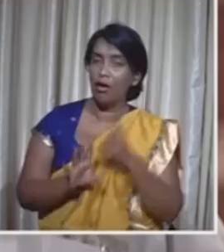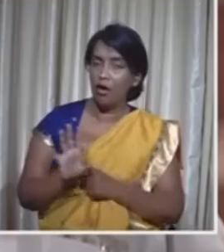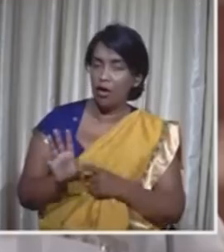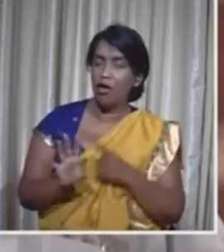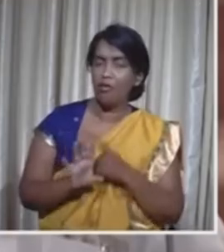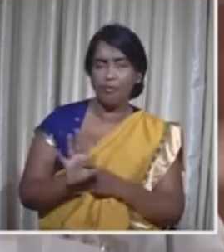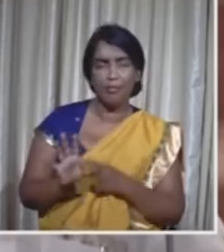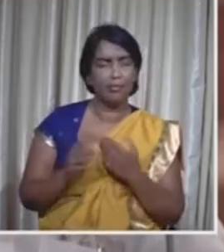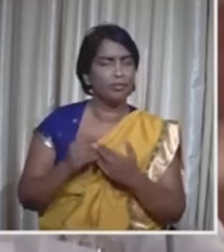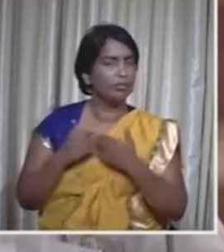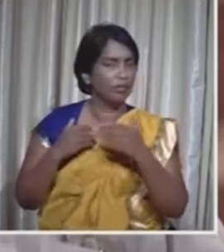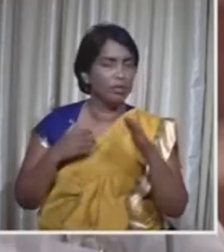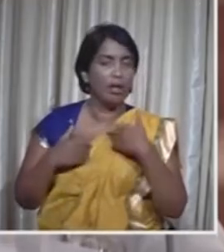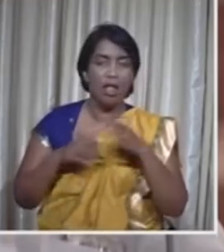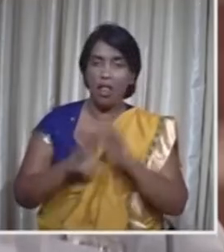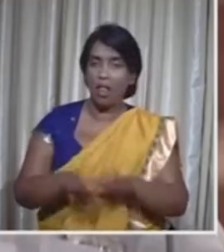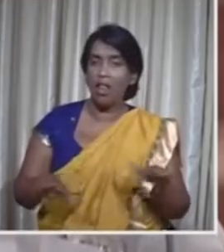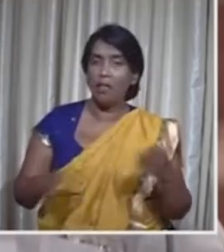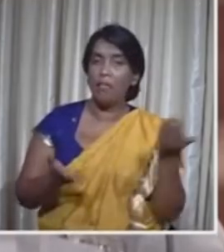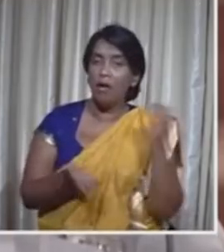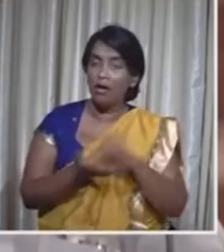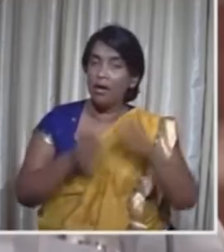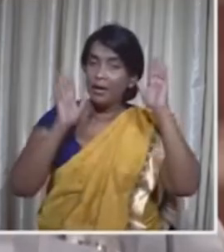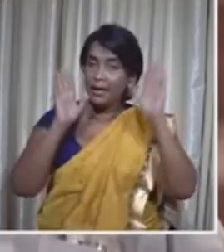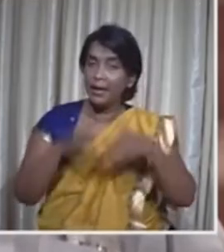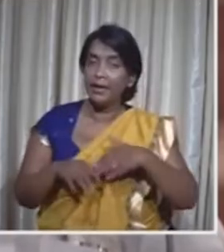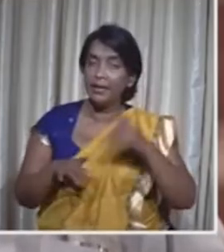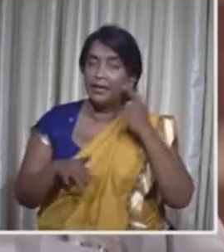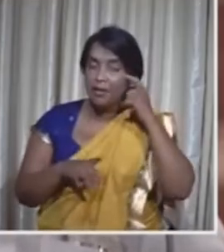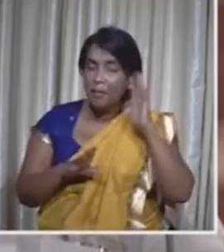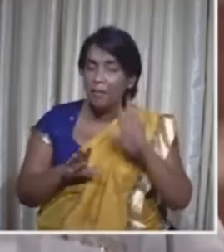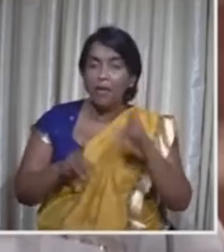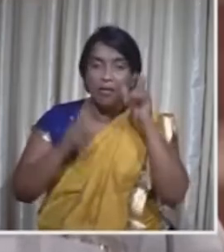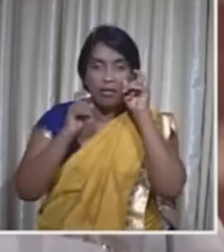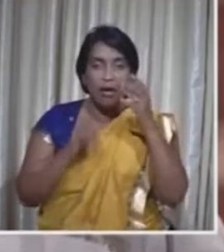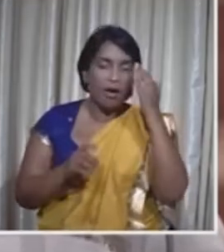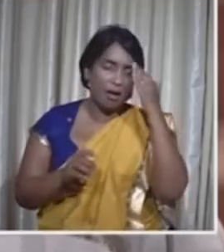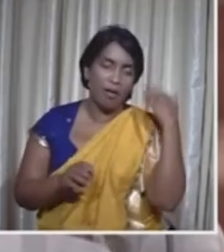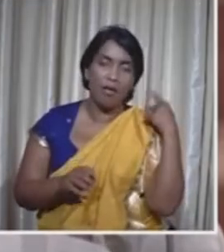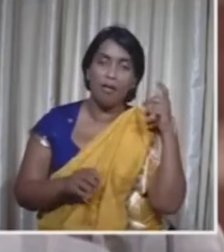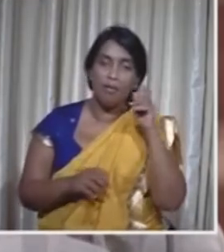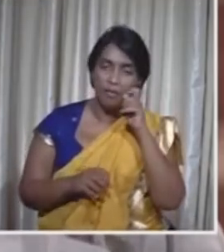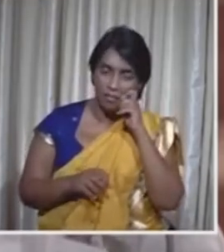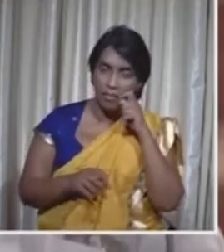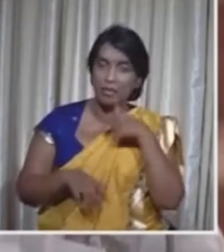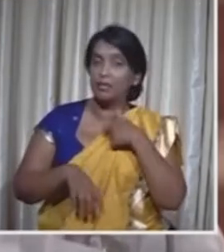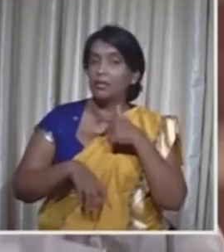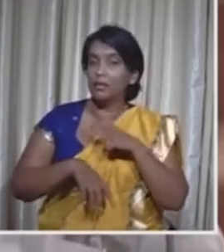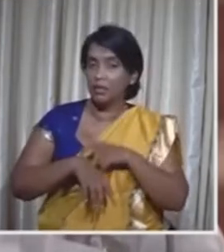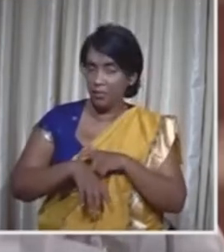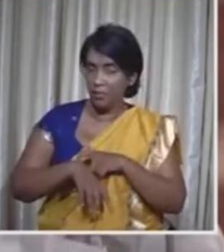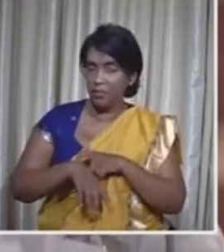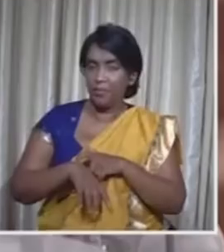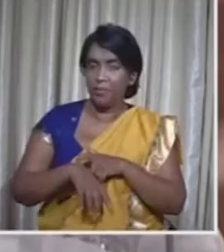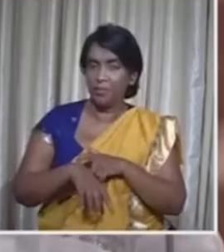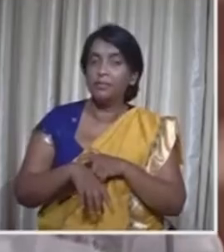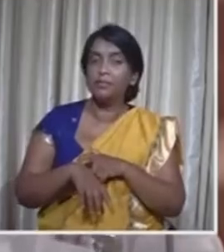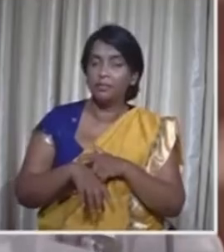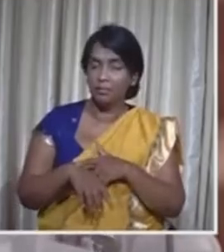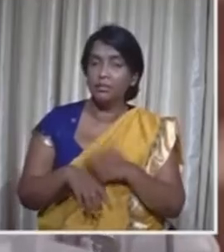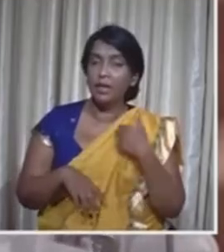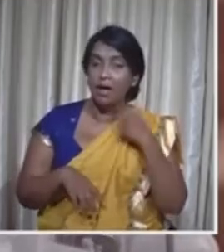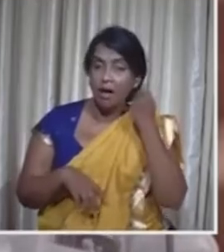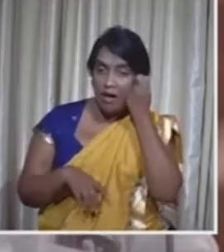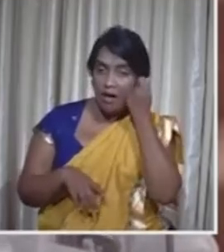வருவார்கள் என்பதற்காக போராடி கொண்டிருக்கின்ற இந்த தாய்மார்கள் அந்த இடத்திலே சென்று தங்களுடைய கருத்துக்களை